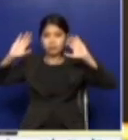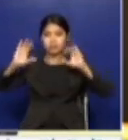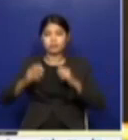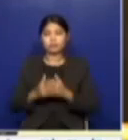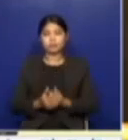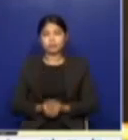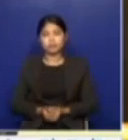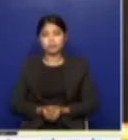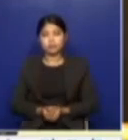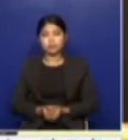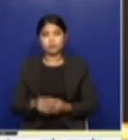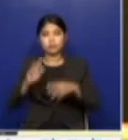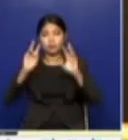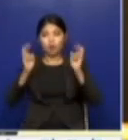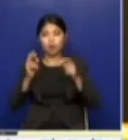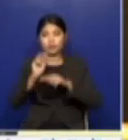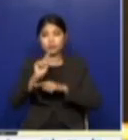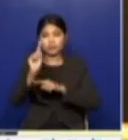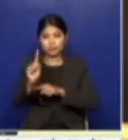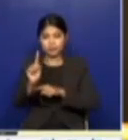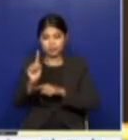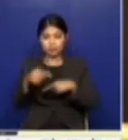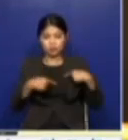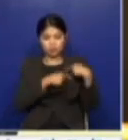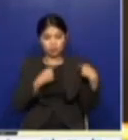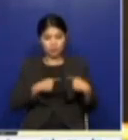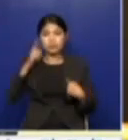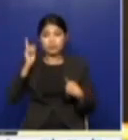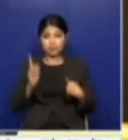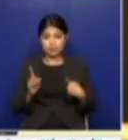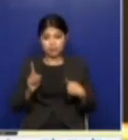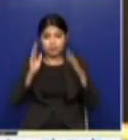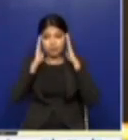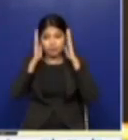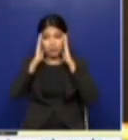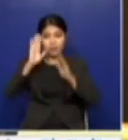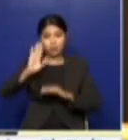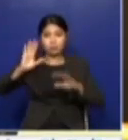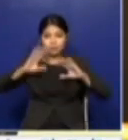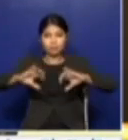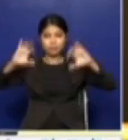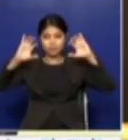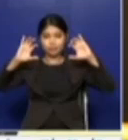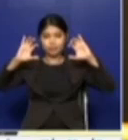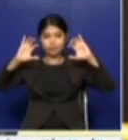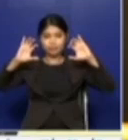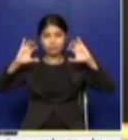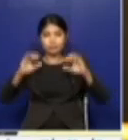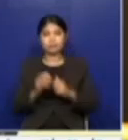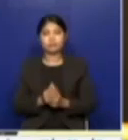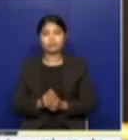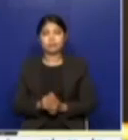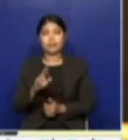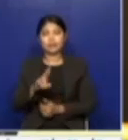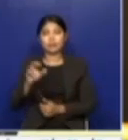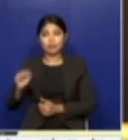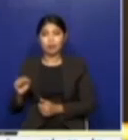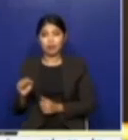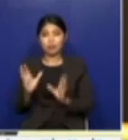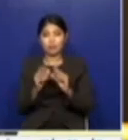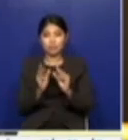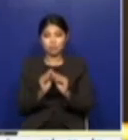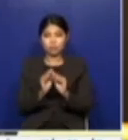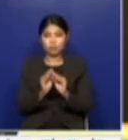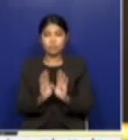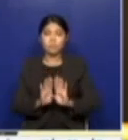แรกความจริงใจความตั้งใจของรัฐบาลในการเปิดสภาสมัยวิสามัญ